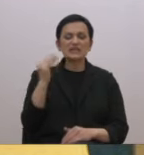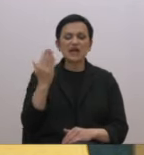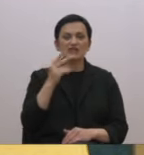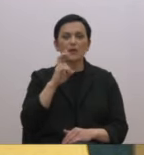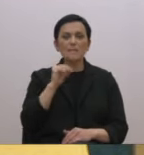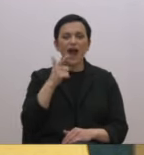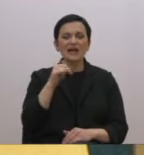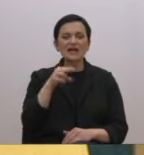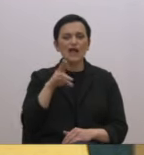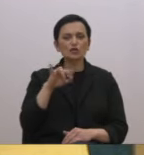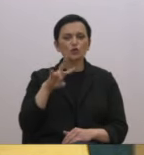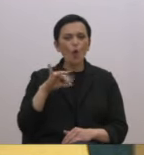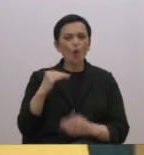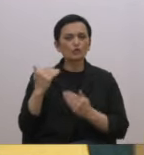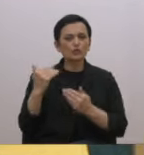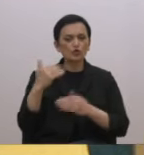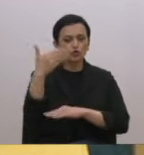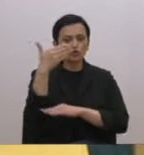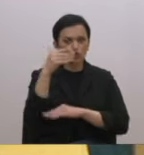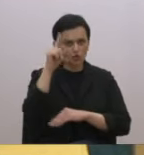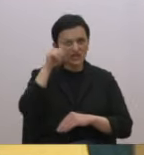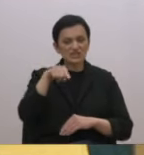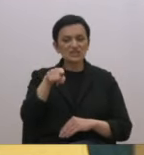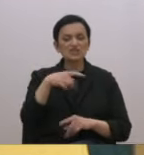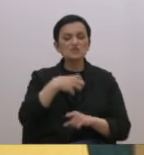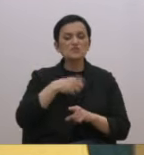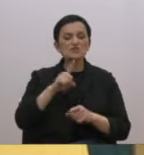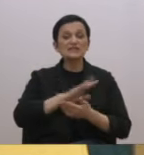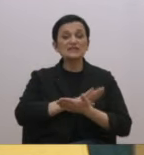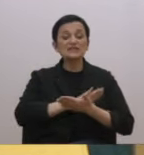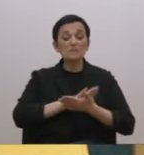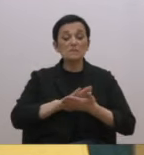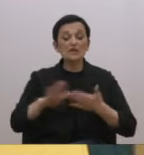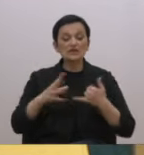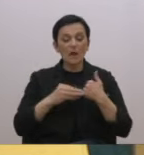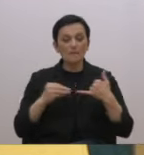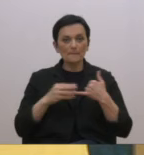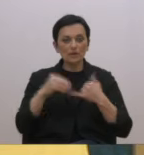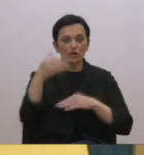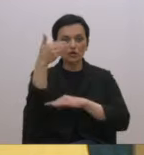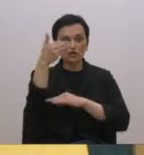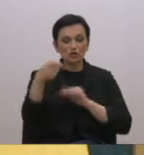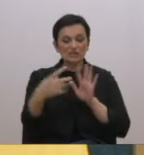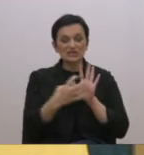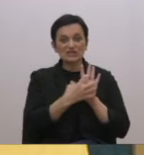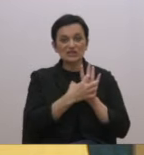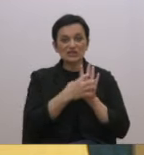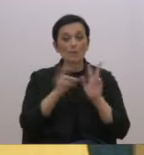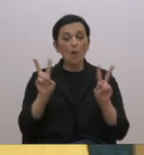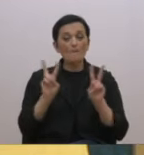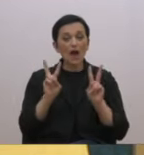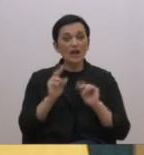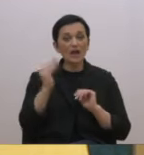ბაგრატიონების დროშა ესა. იცით მნიშვნელობა რა არის? წმინდა მიწის დროშა და სიმბოლო ესა, პალესტინის